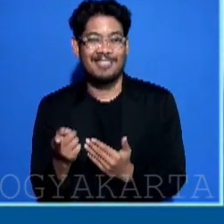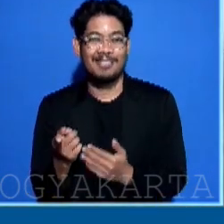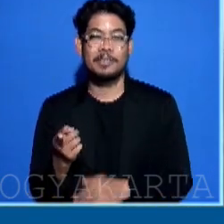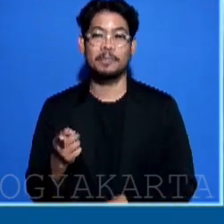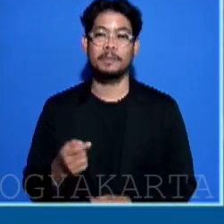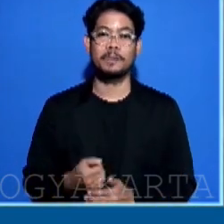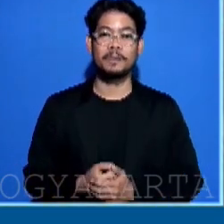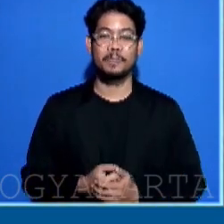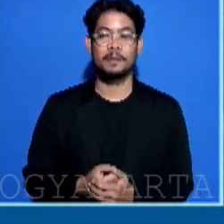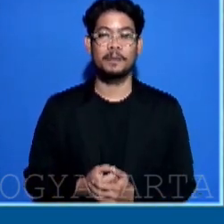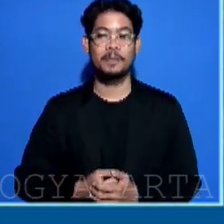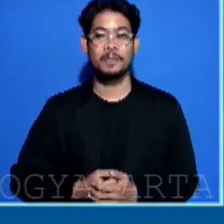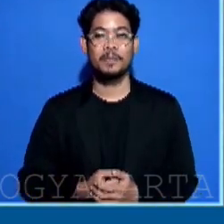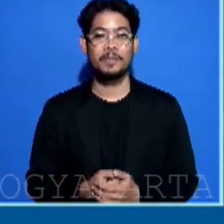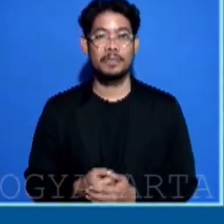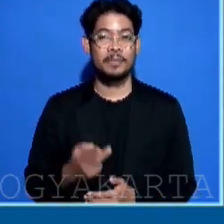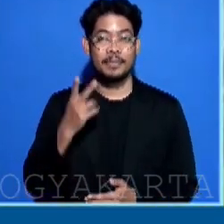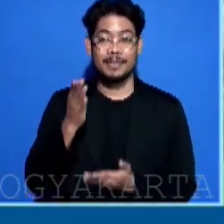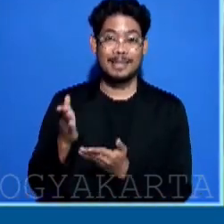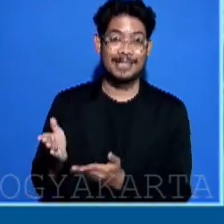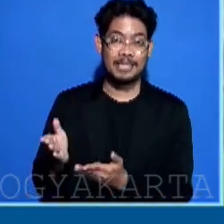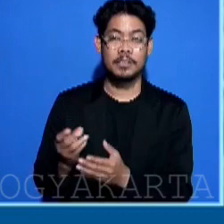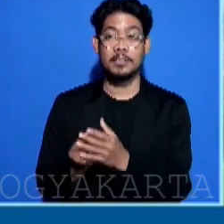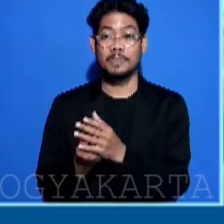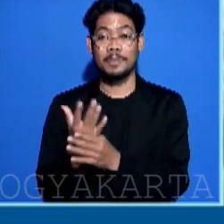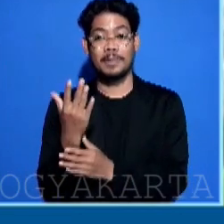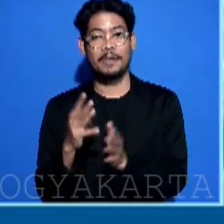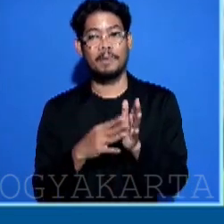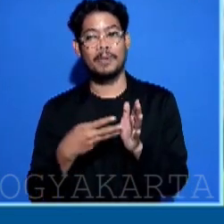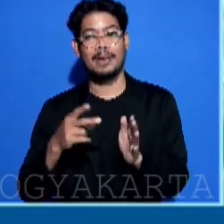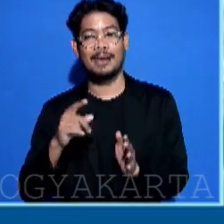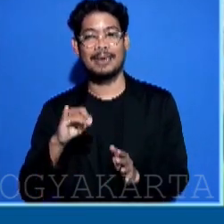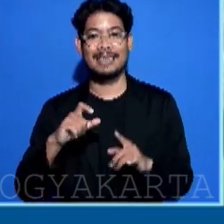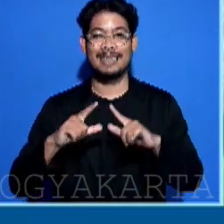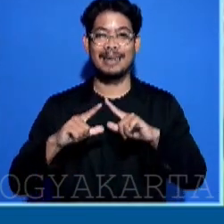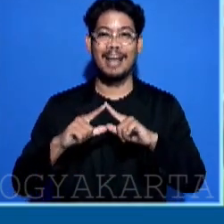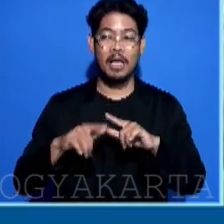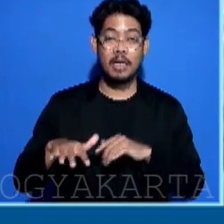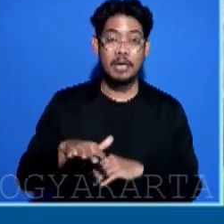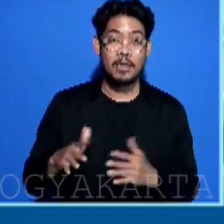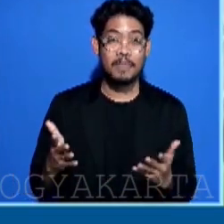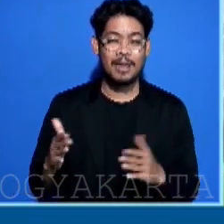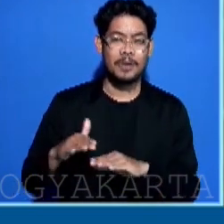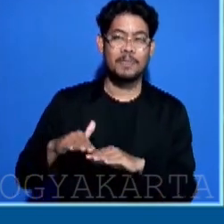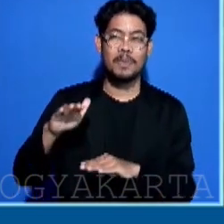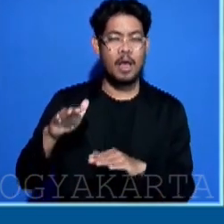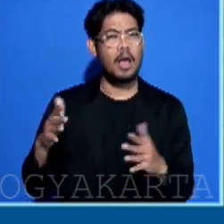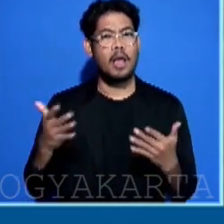kbet tanemanatanun katanem Lalan dataran Inggil ingang as